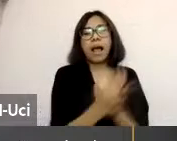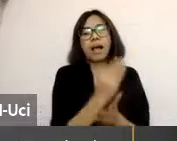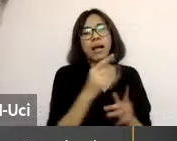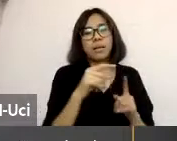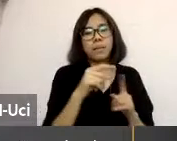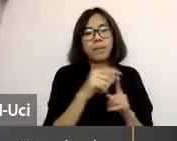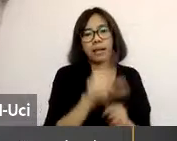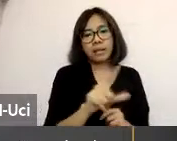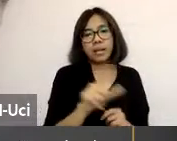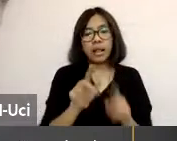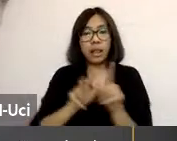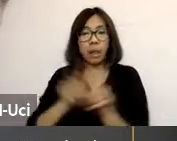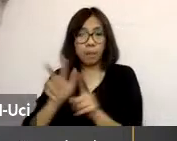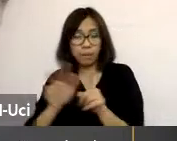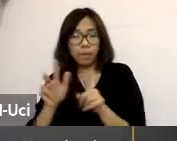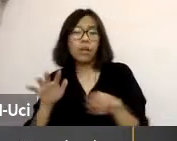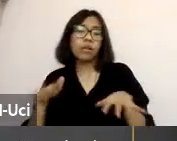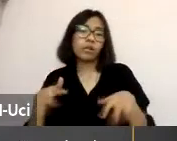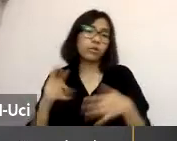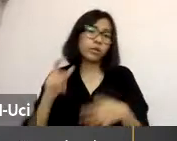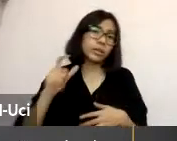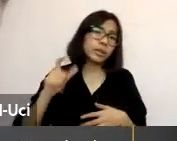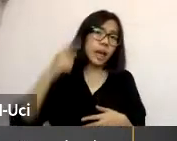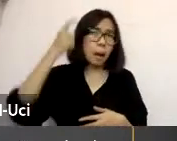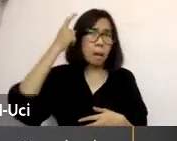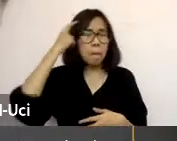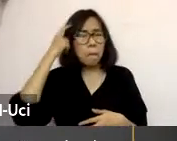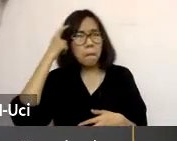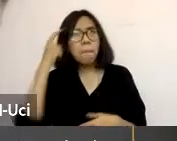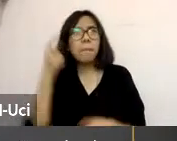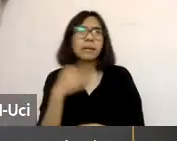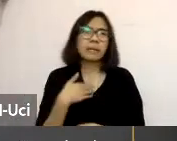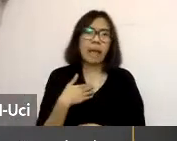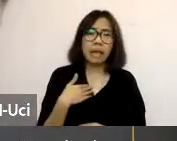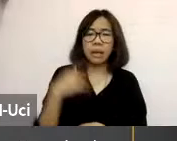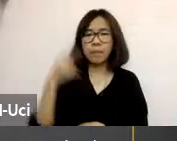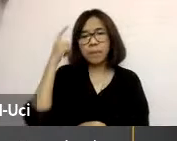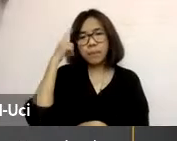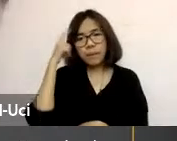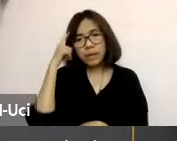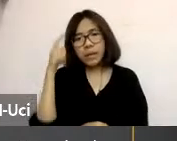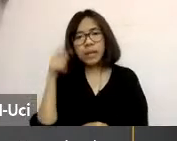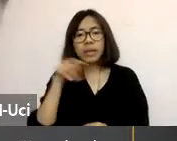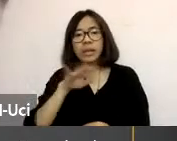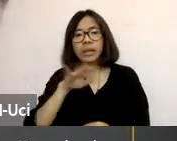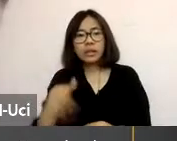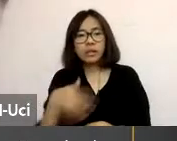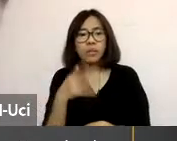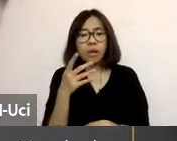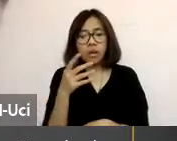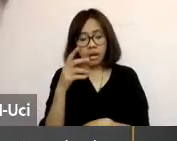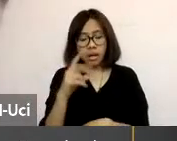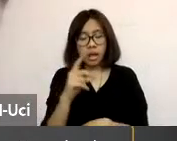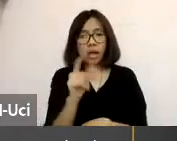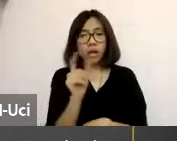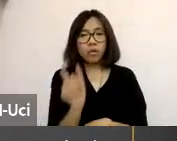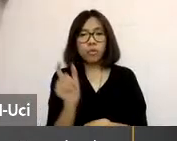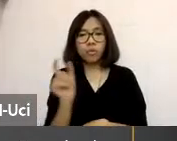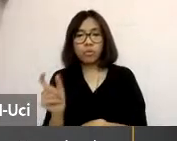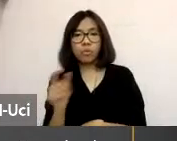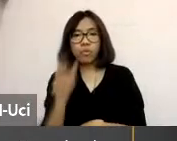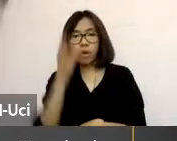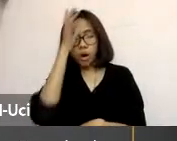konsep saya berpikir bahwa eh dan ini dituangkan di dalam RUU Perlindungan